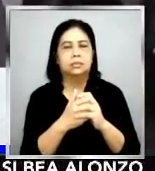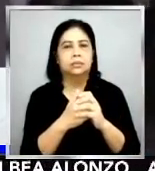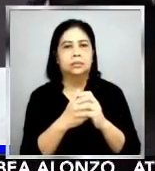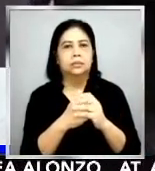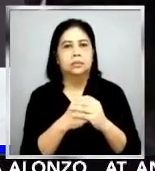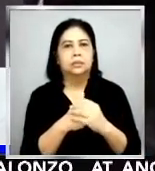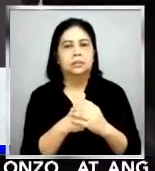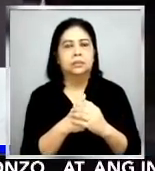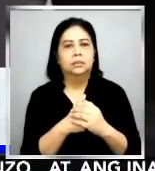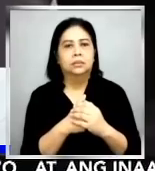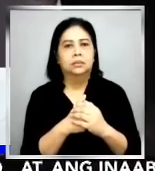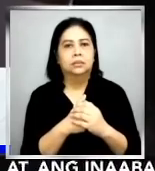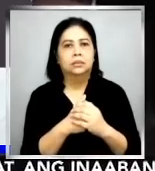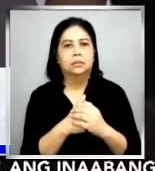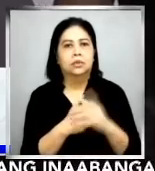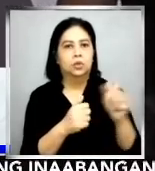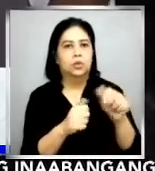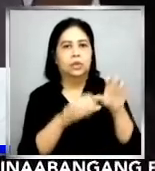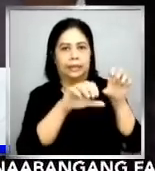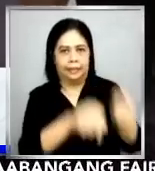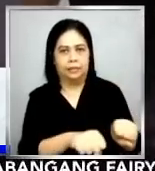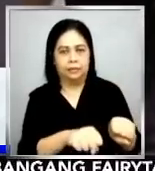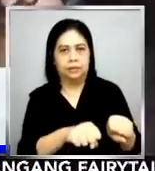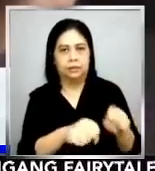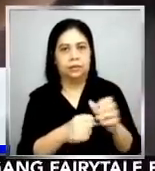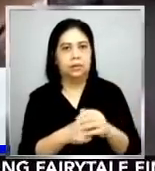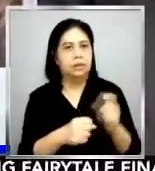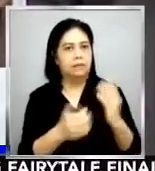first. You're under arrest. You have the right to remain silent.